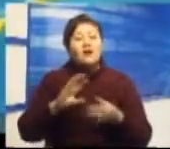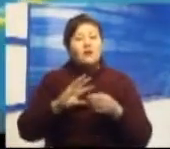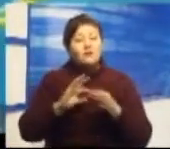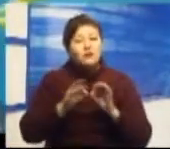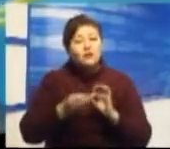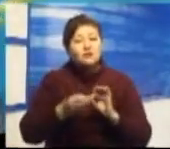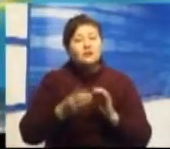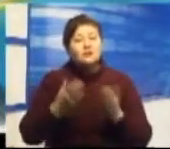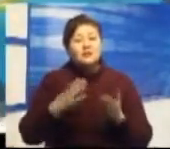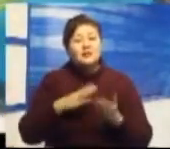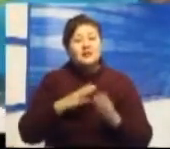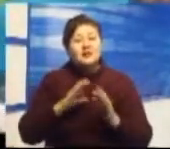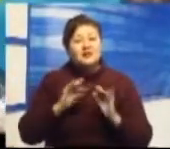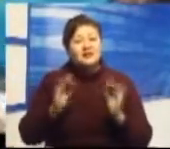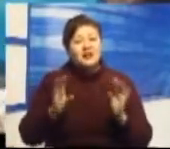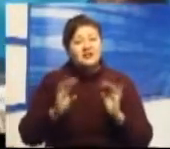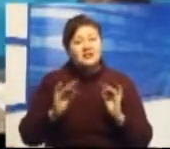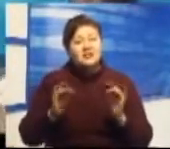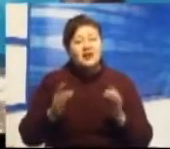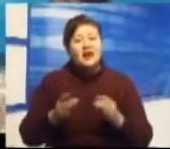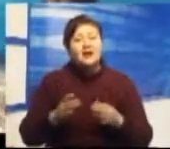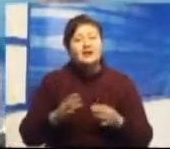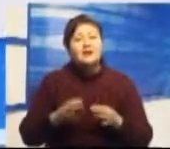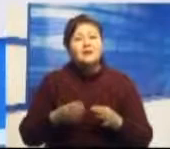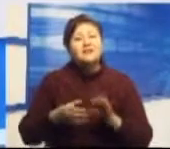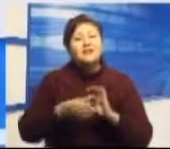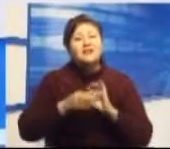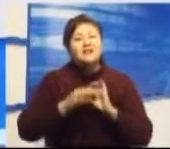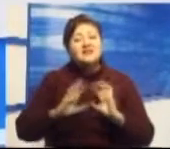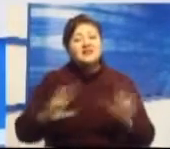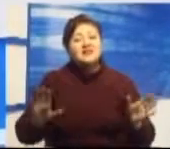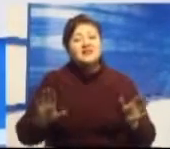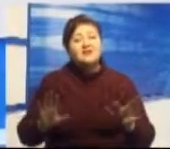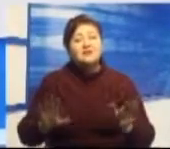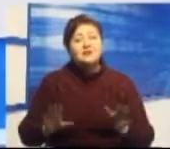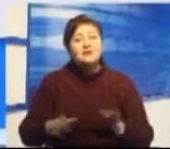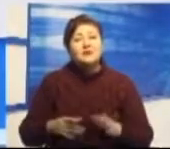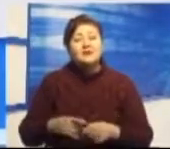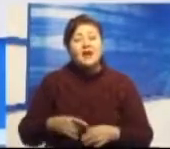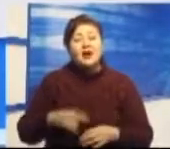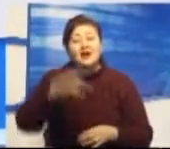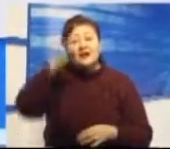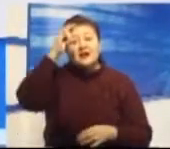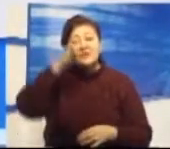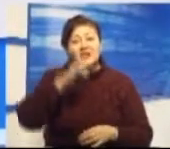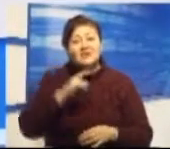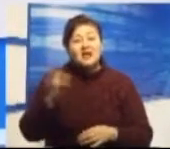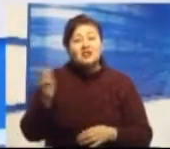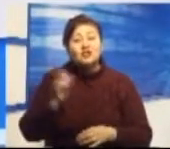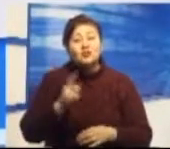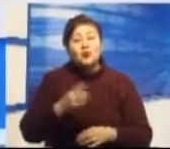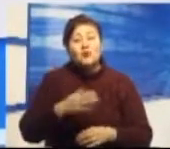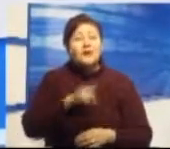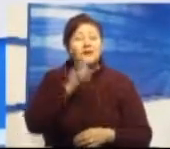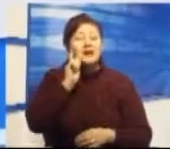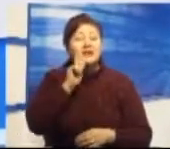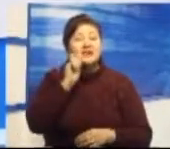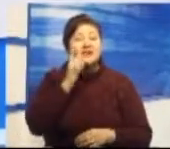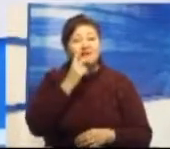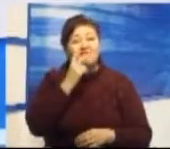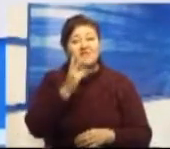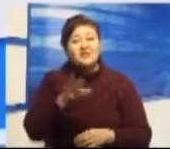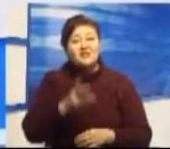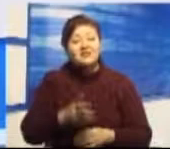Ұйымдастырушылардың айтуынша басты мақсат еліміздің тәуелсіздік жылдары жеткен жетістіктерін насихаттау арқылы жастардың бойында патриоттық сезімді